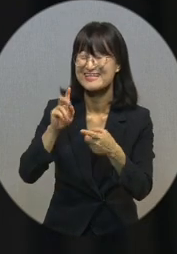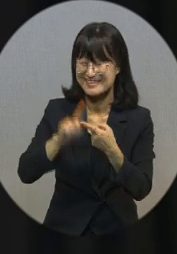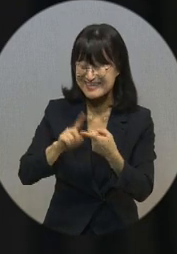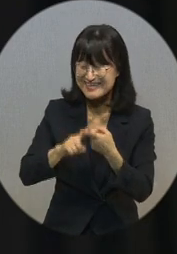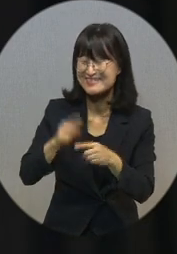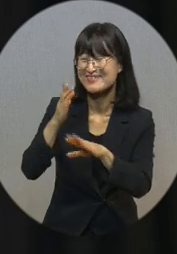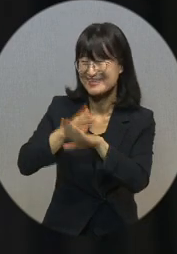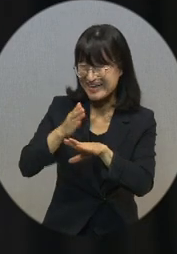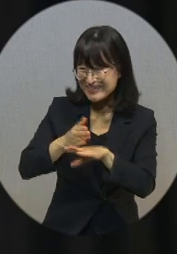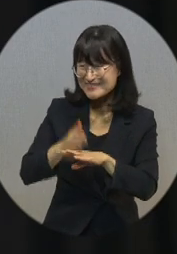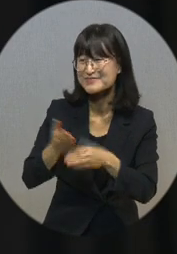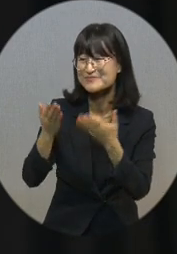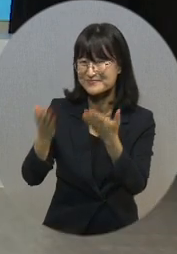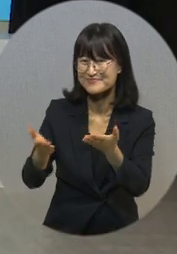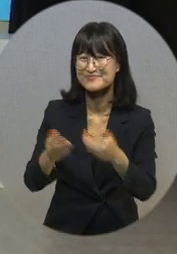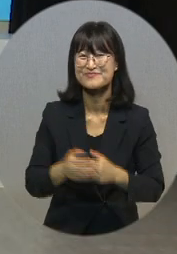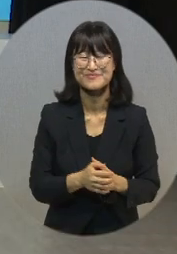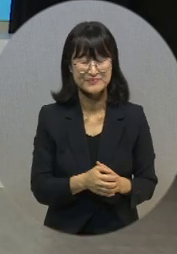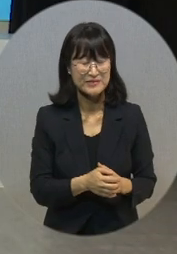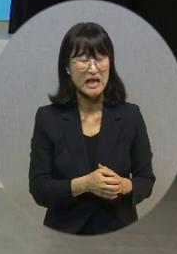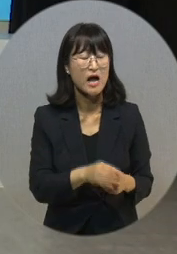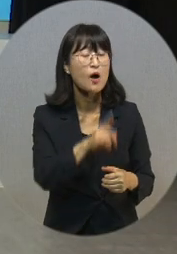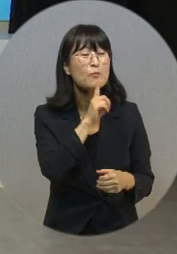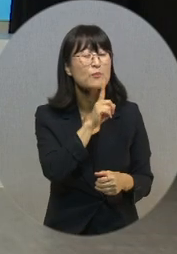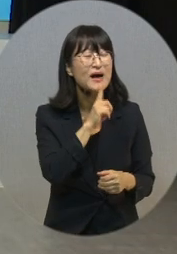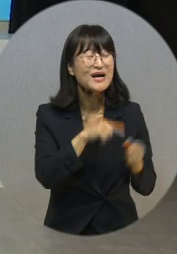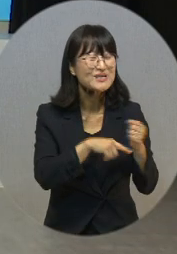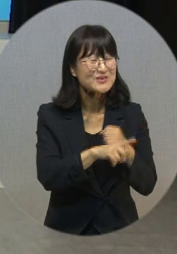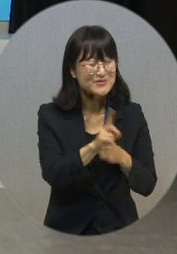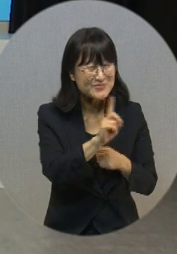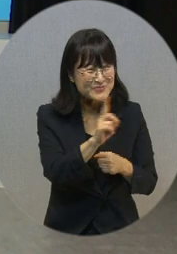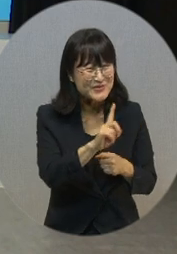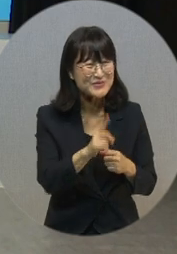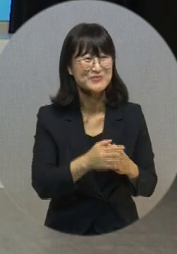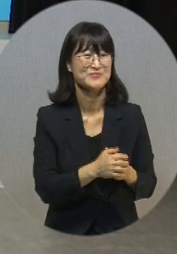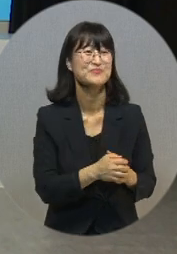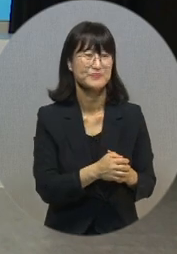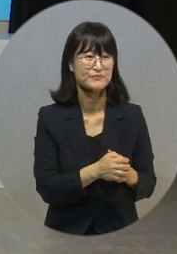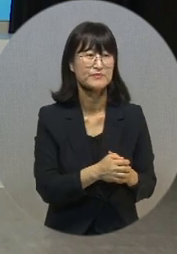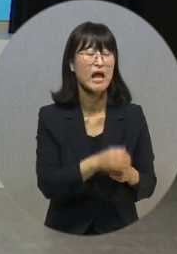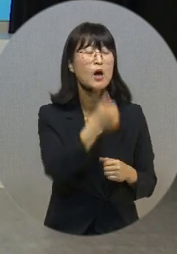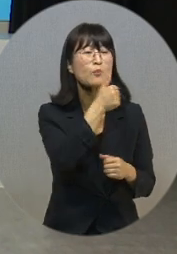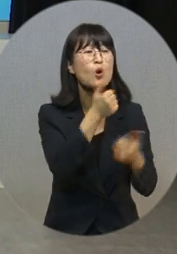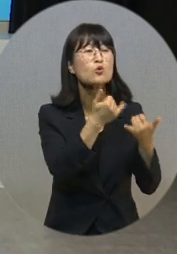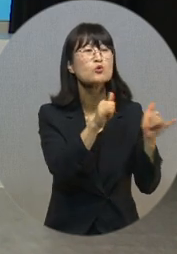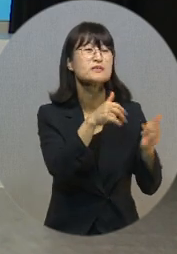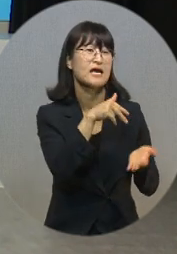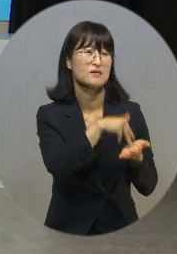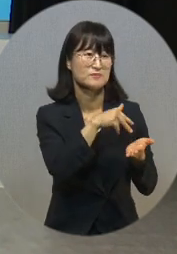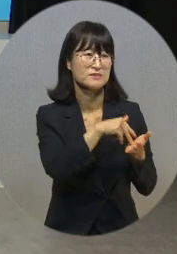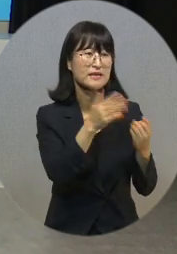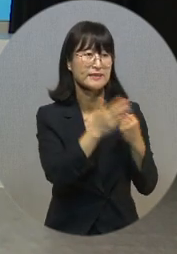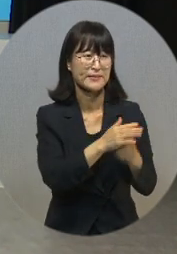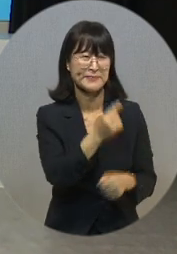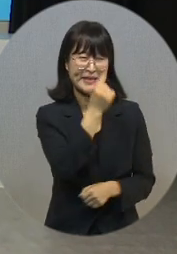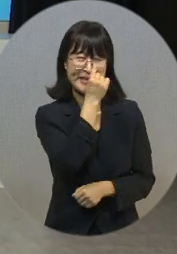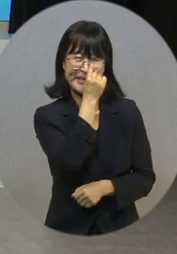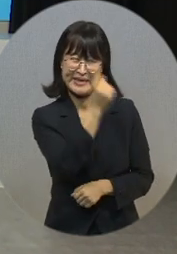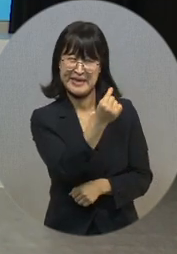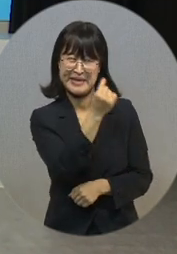보좌진에게 감사 말씀드리고 싶죠. 제가 왜 여기 얘기하냐면 끊어서 죄송한데 변호사시니까 되게 깐깐하게 할 것